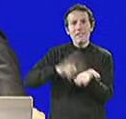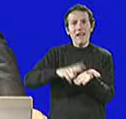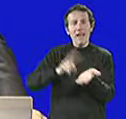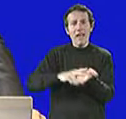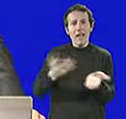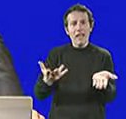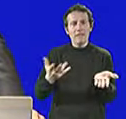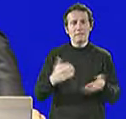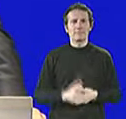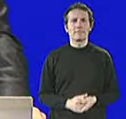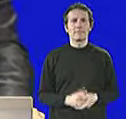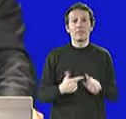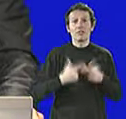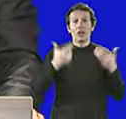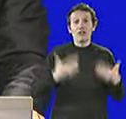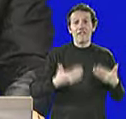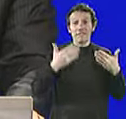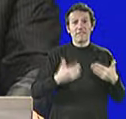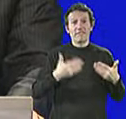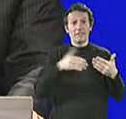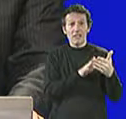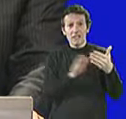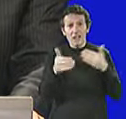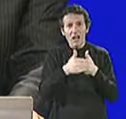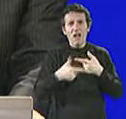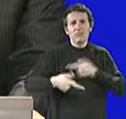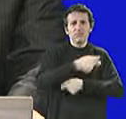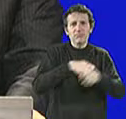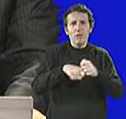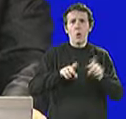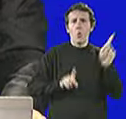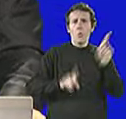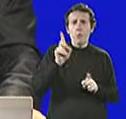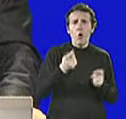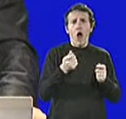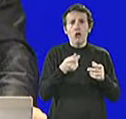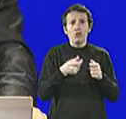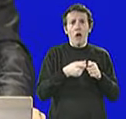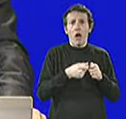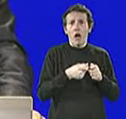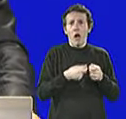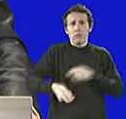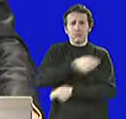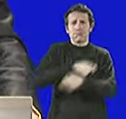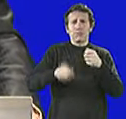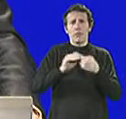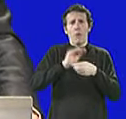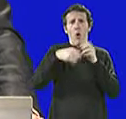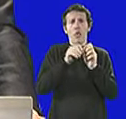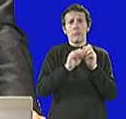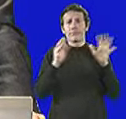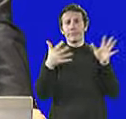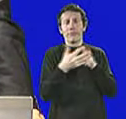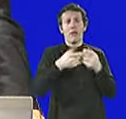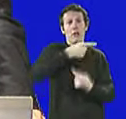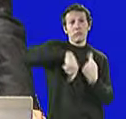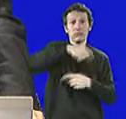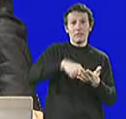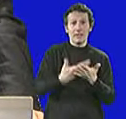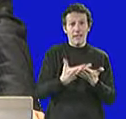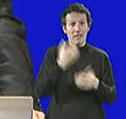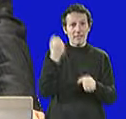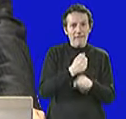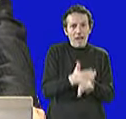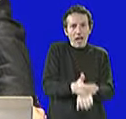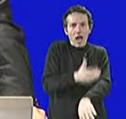les chiffres, les comptes, la finance, l'argent qui change de main en une fraction de seconde, il y a le travail